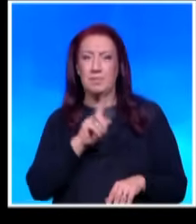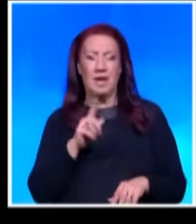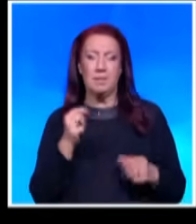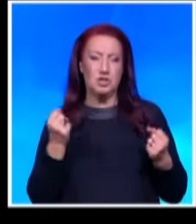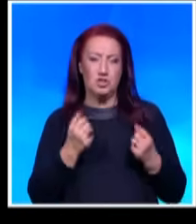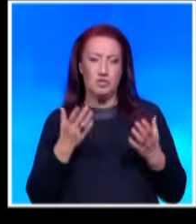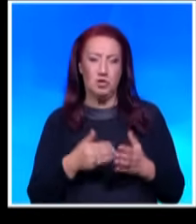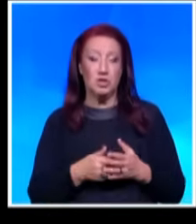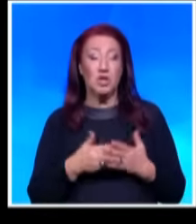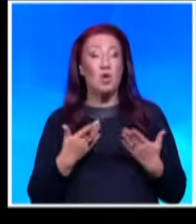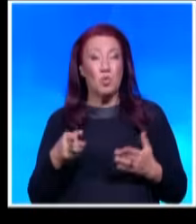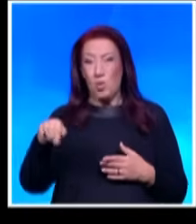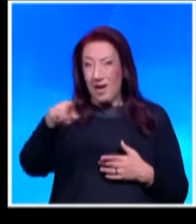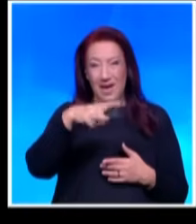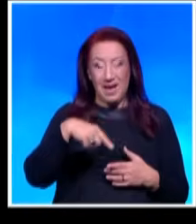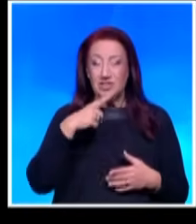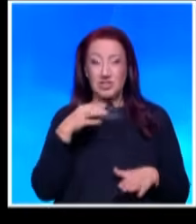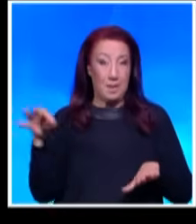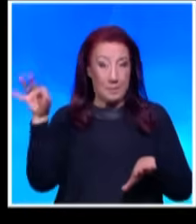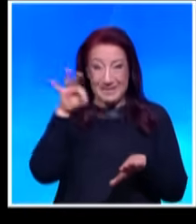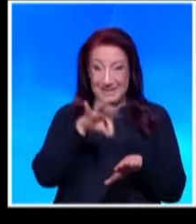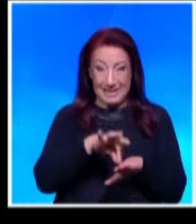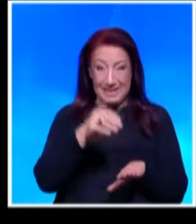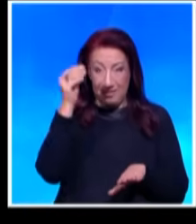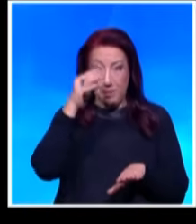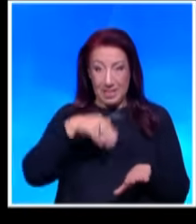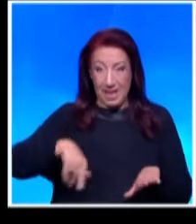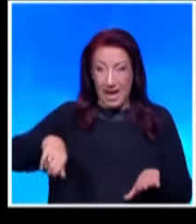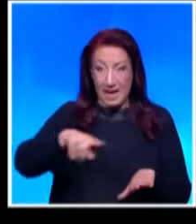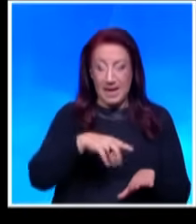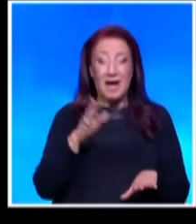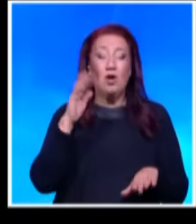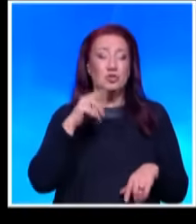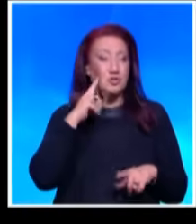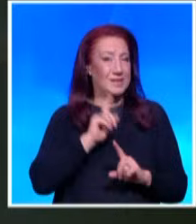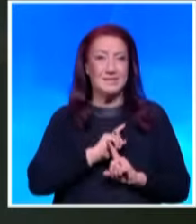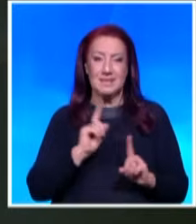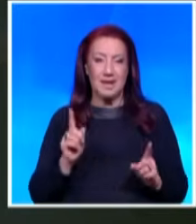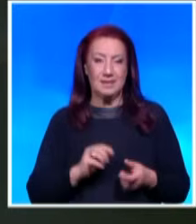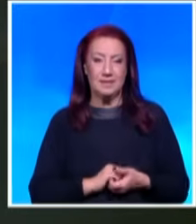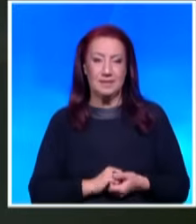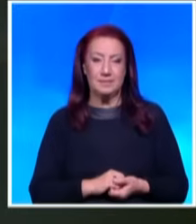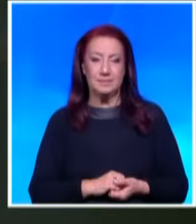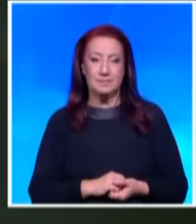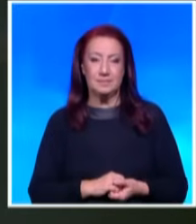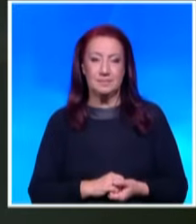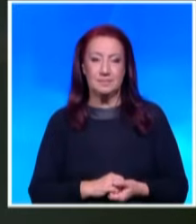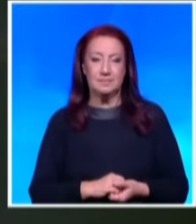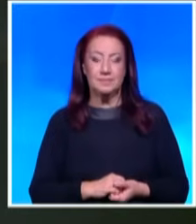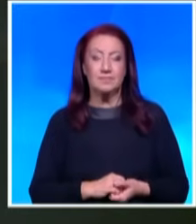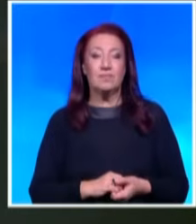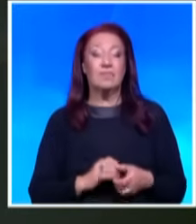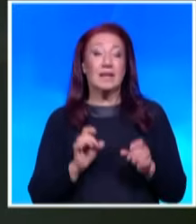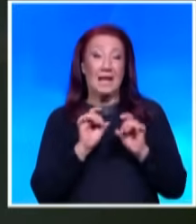Аля и семействата им ще пристигнат у нас и те самите все още не знаят. И информация,